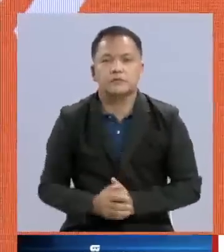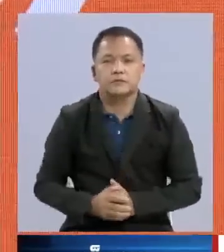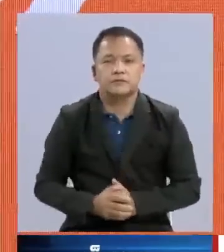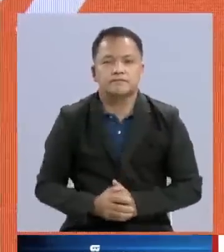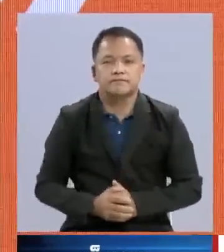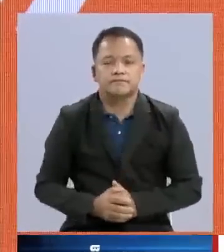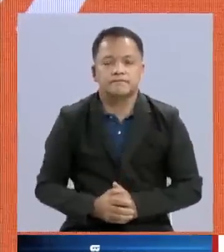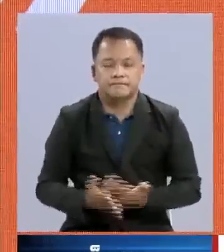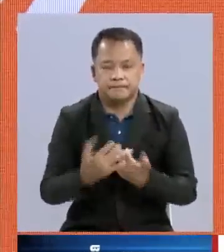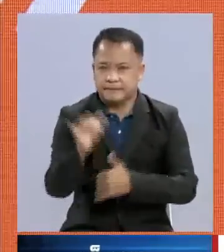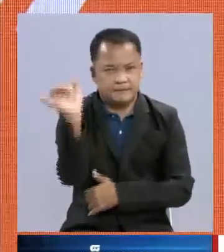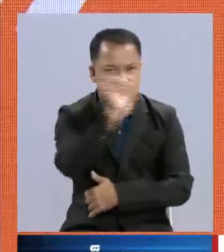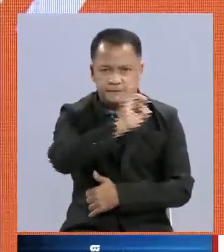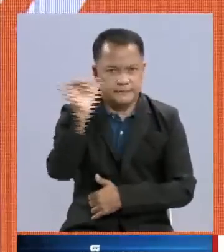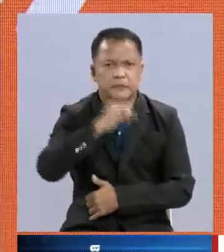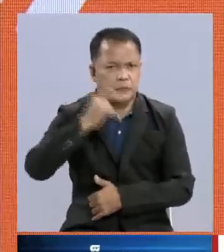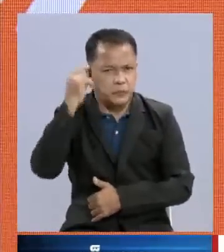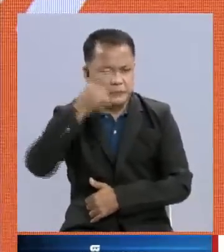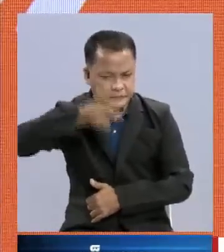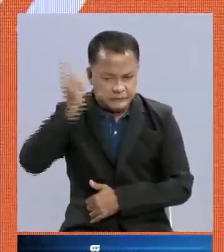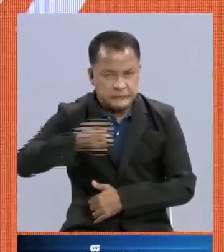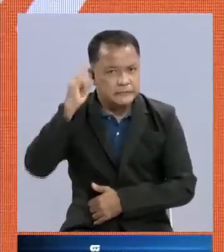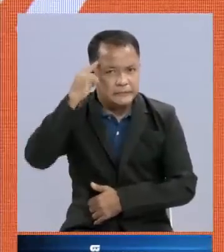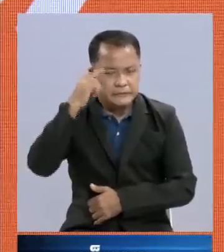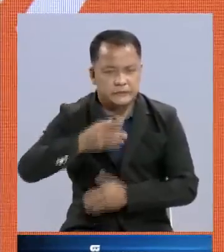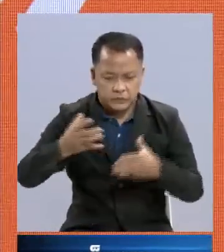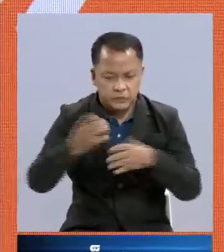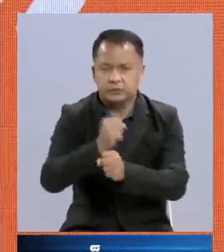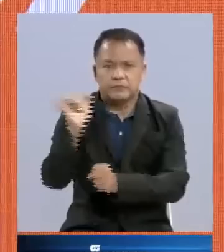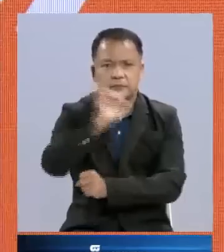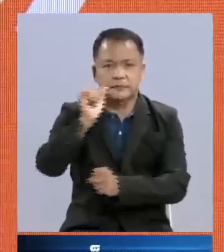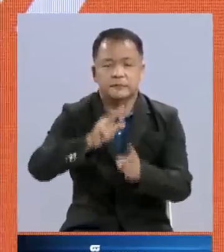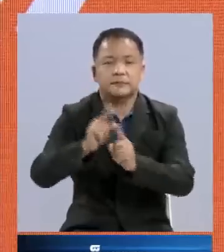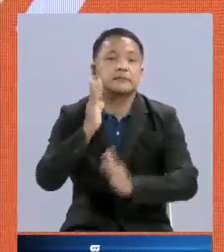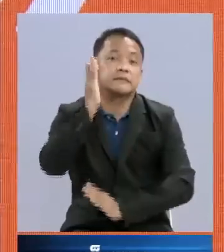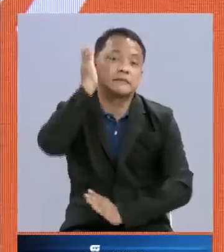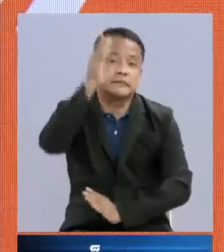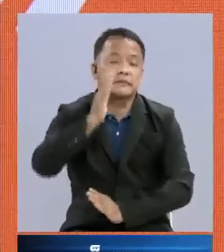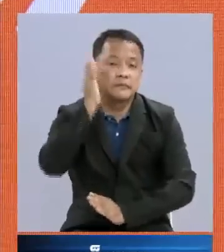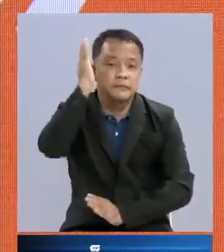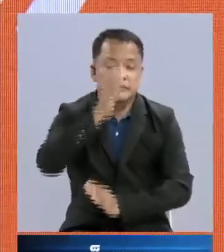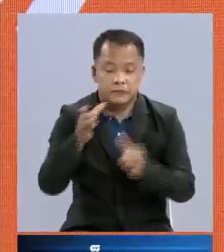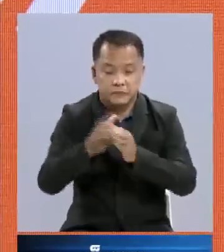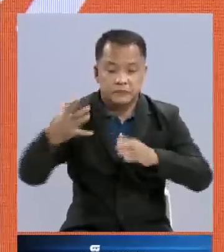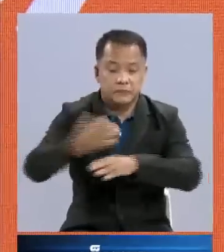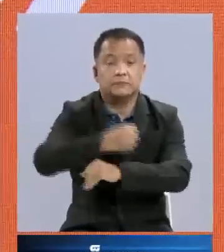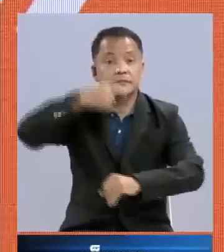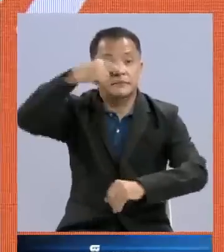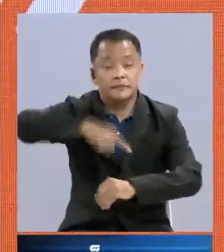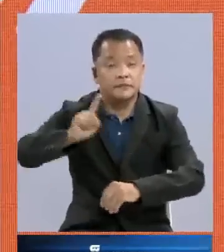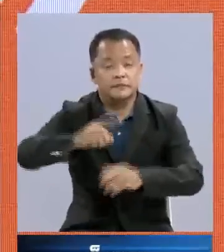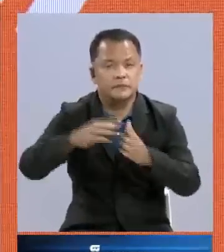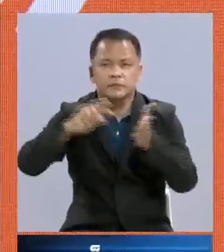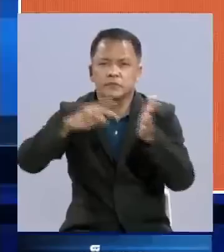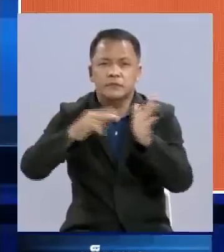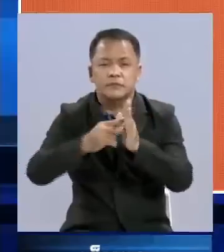อันนี้ก็ยังไม่มีใครที่รู้ความจริงทั้งสิ้นว่าผลมันจะออกมาเป็นยังไงเพราะสุดท้ายอนาคตทางการเมืองไทยตอนนี้เหมือ